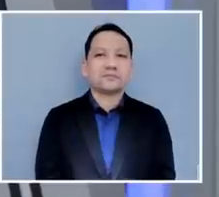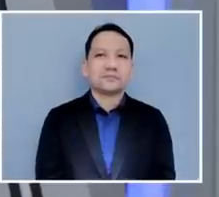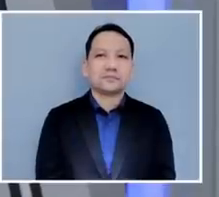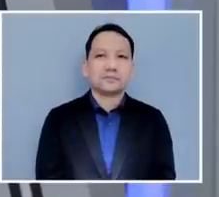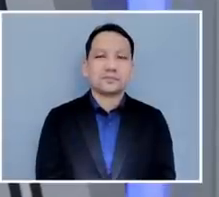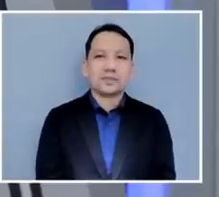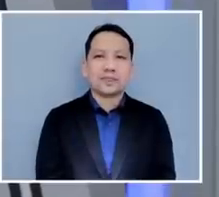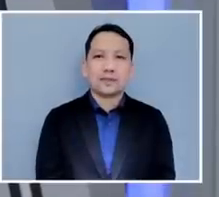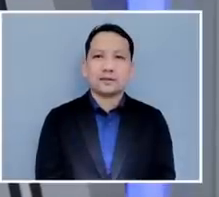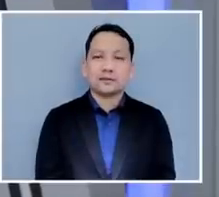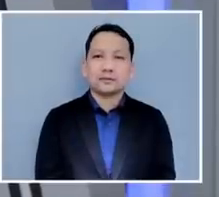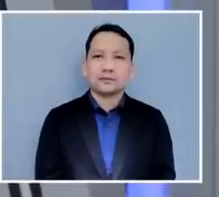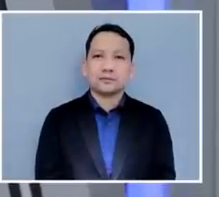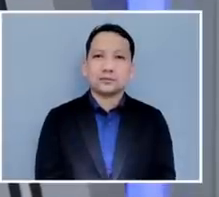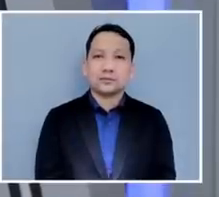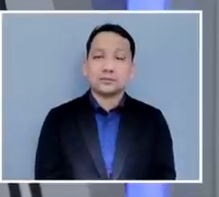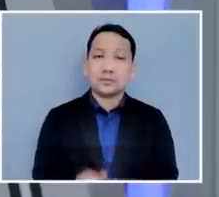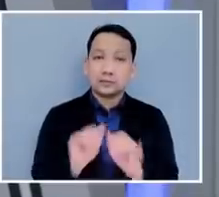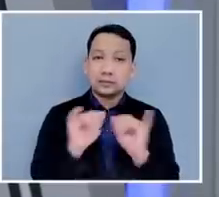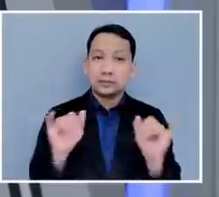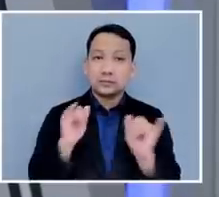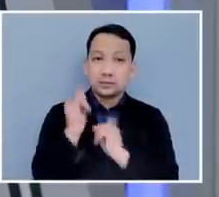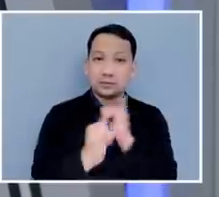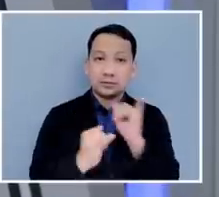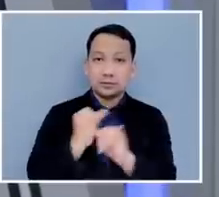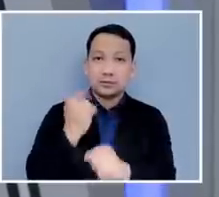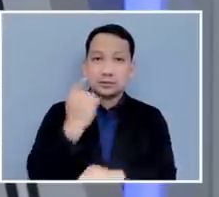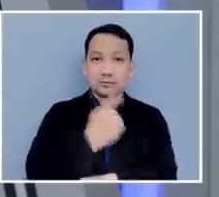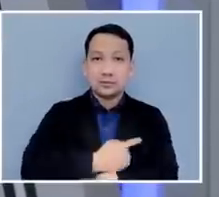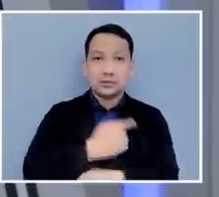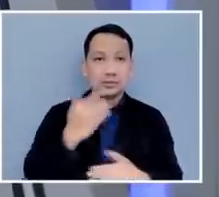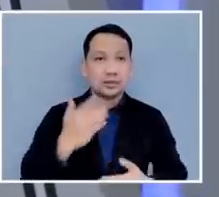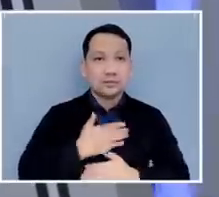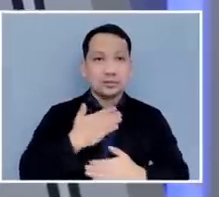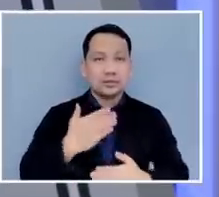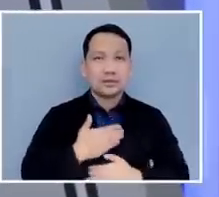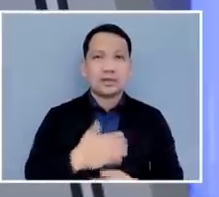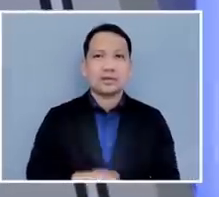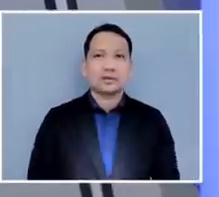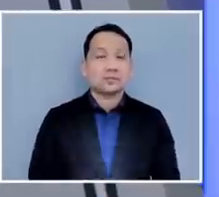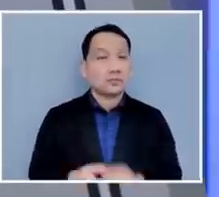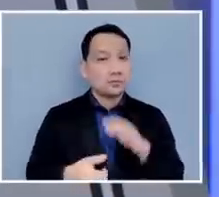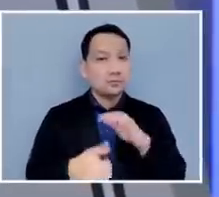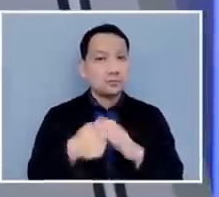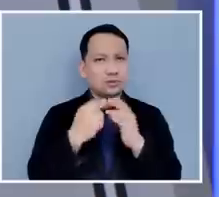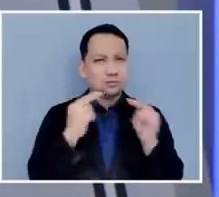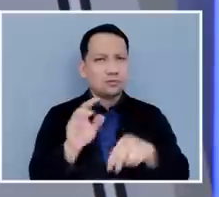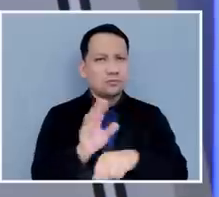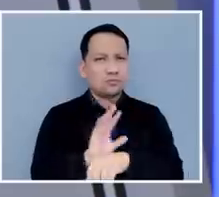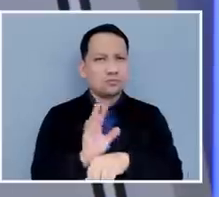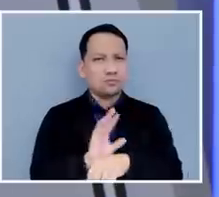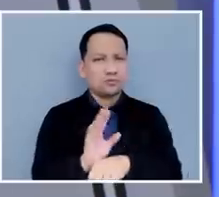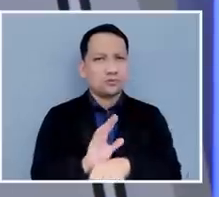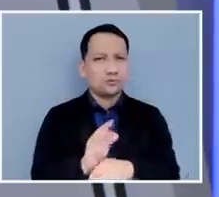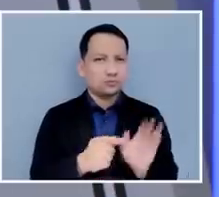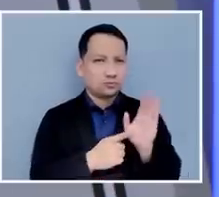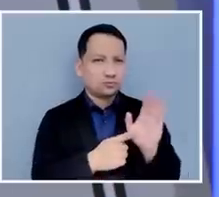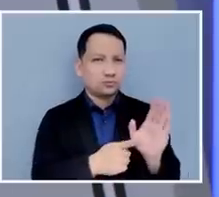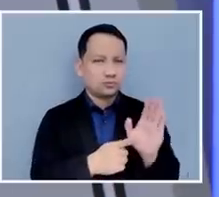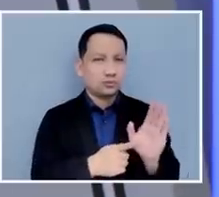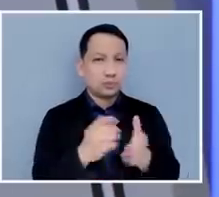Kasabay po ng International Day of Happiness, pinalabas ang isang pelikula na layong makapagbahagi